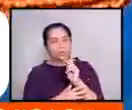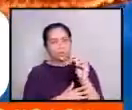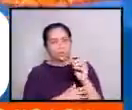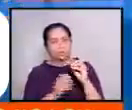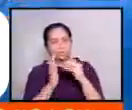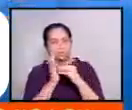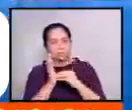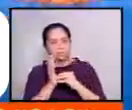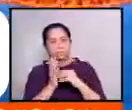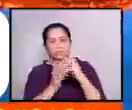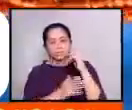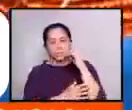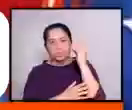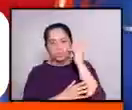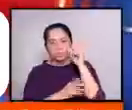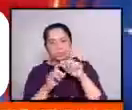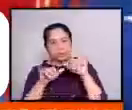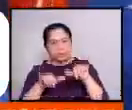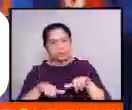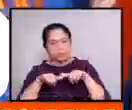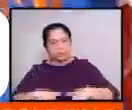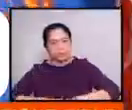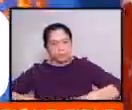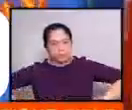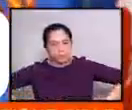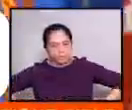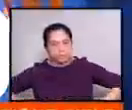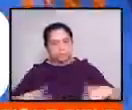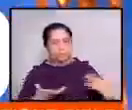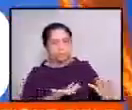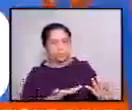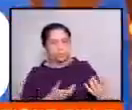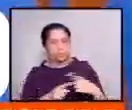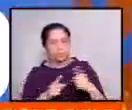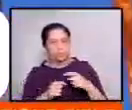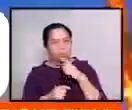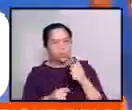ang record ni Donaire at napanatili ang belt. Inaantay na lang niya